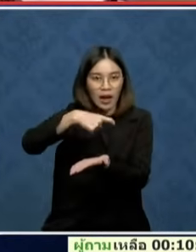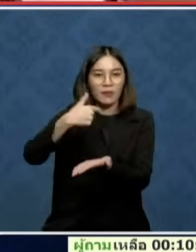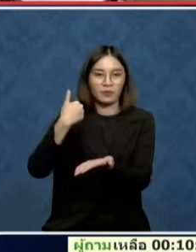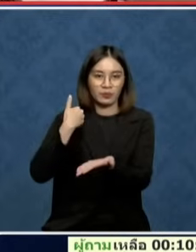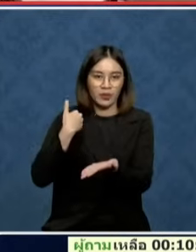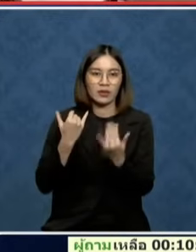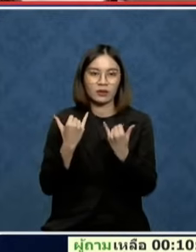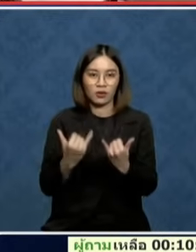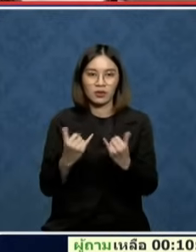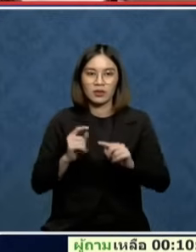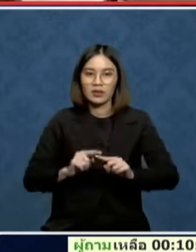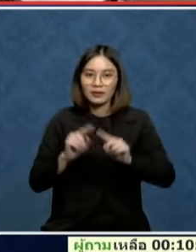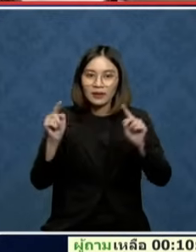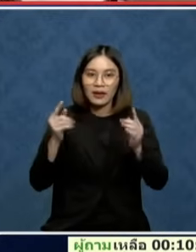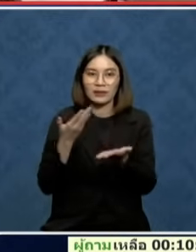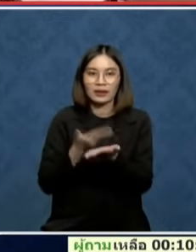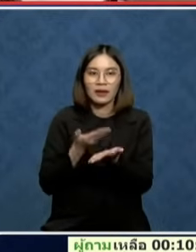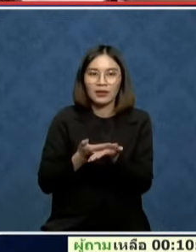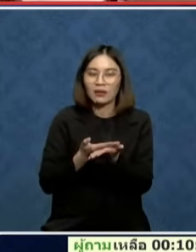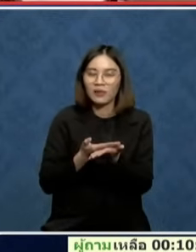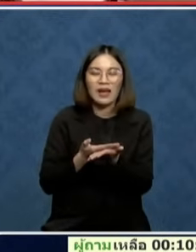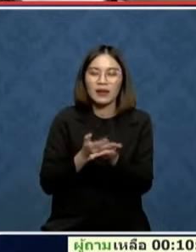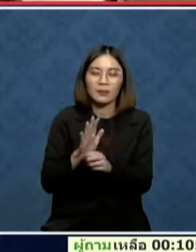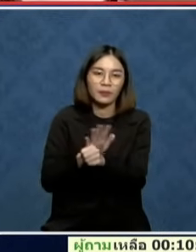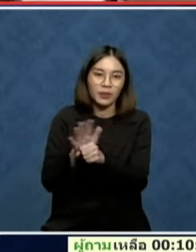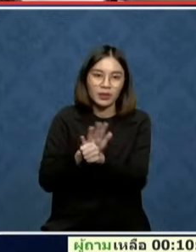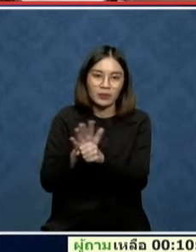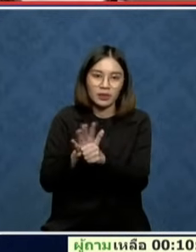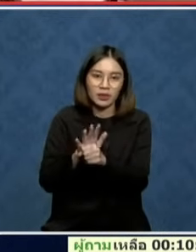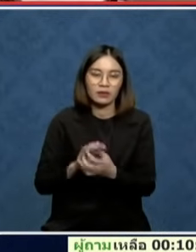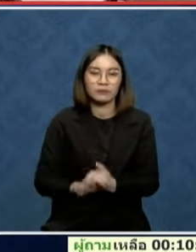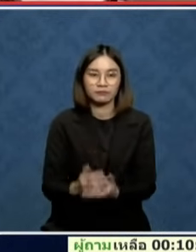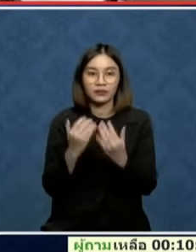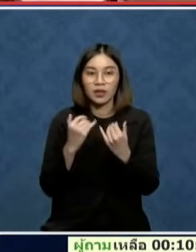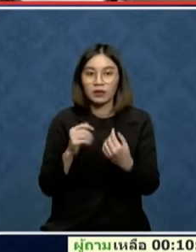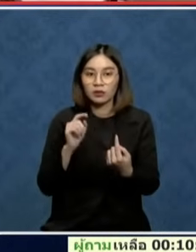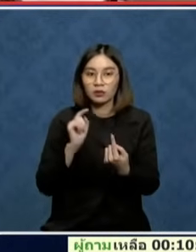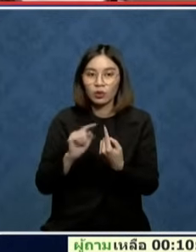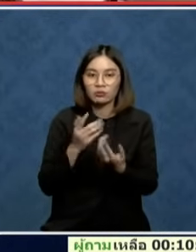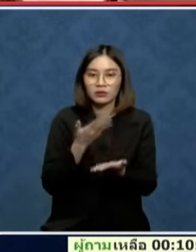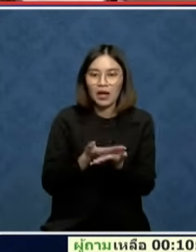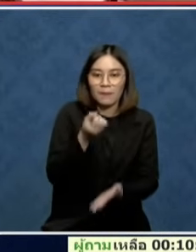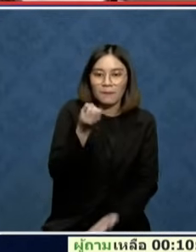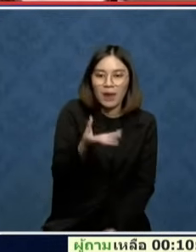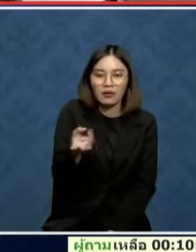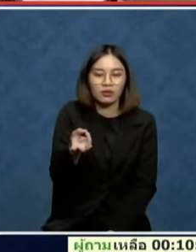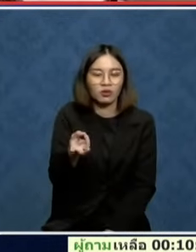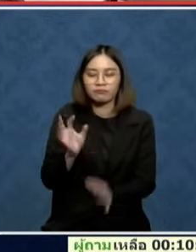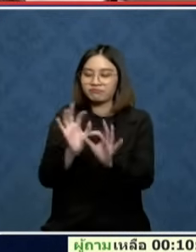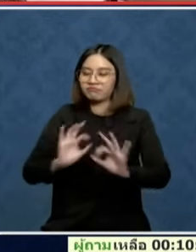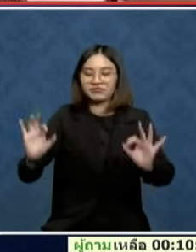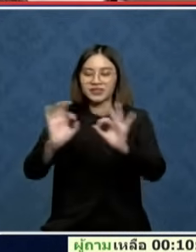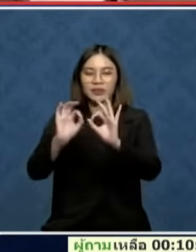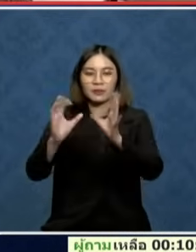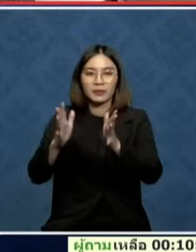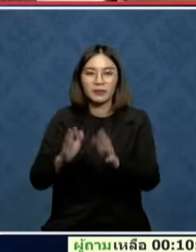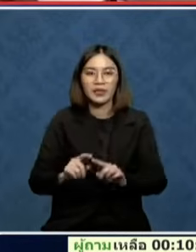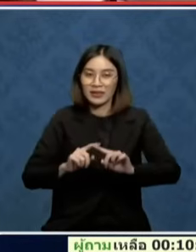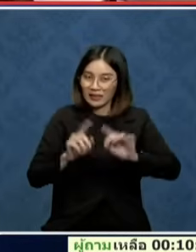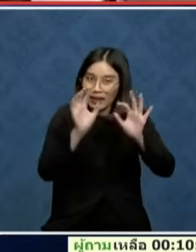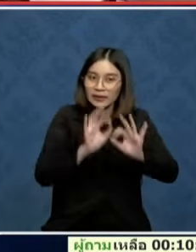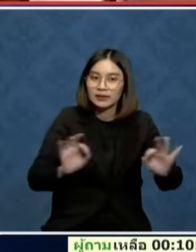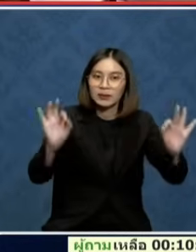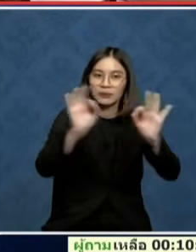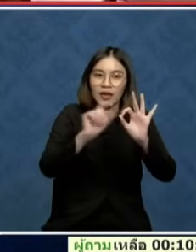บันแต่มีมูลค่าไม่มากซึ่งเรื่องนี้เรื่องมูลค่ามากหรือน้อยไม่ใช่เรื่องสำคัญเพราะสิ่งสำคั